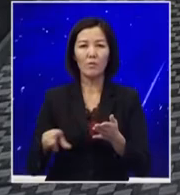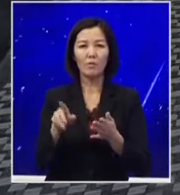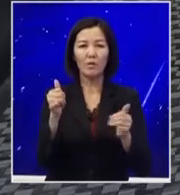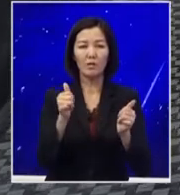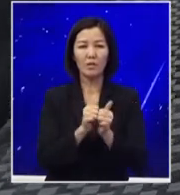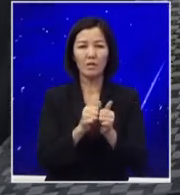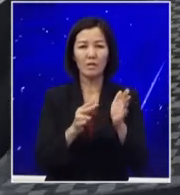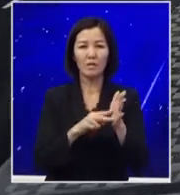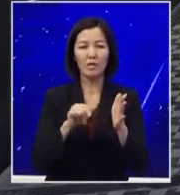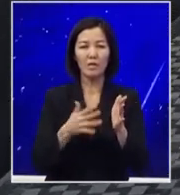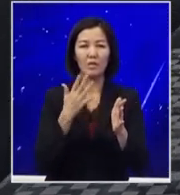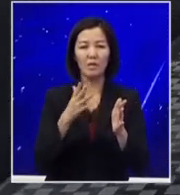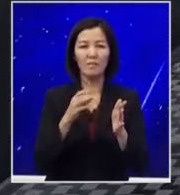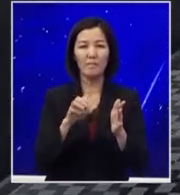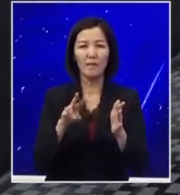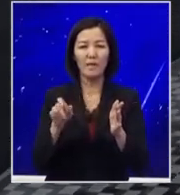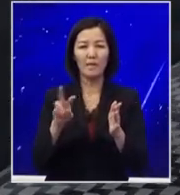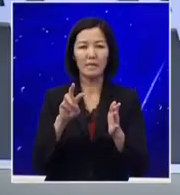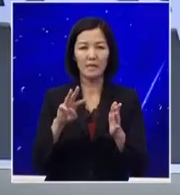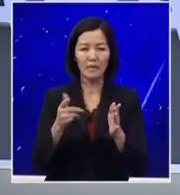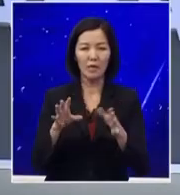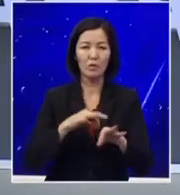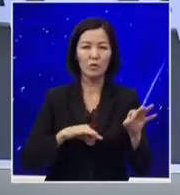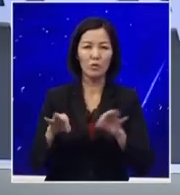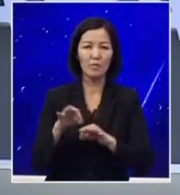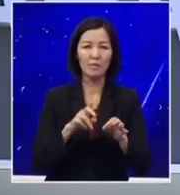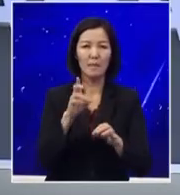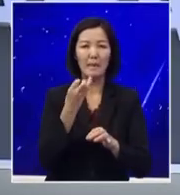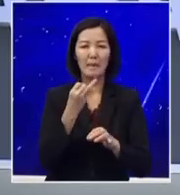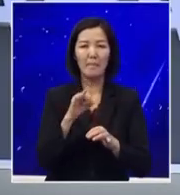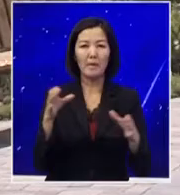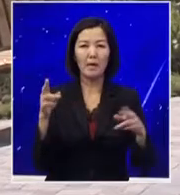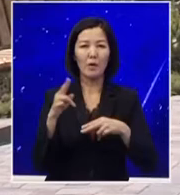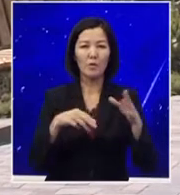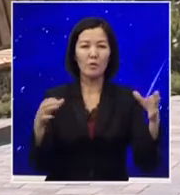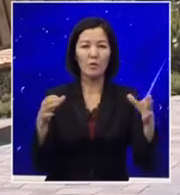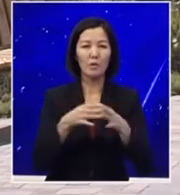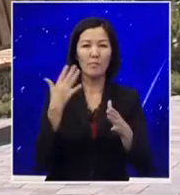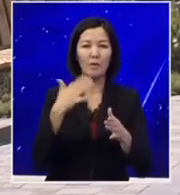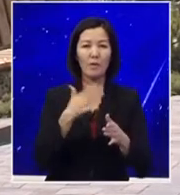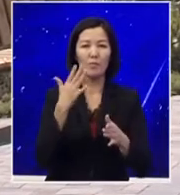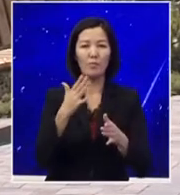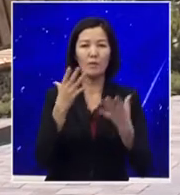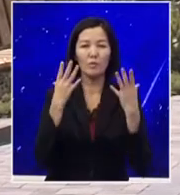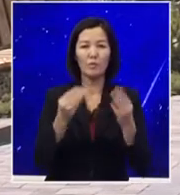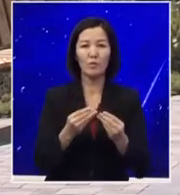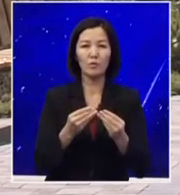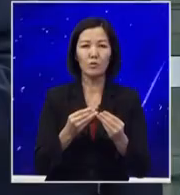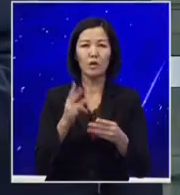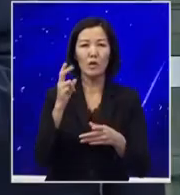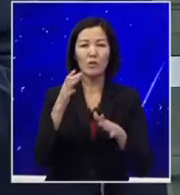теңге жоба бағасы. Үкімет қолдады, билік пен BI Group күш қосты. 55 күнде 200 орындық аурухана бой